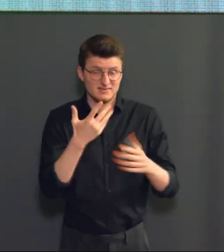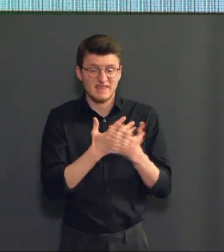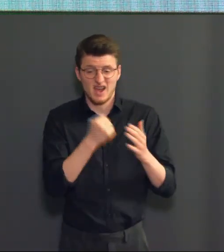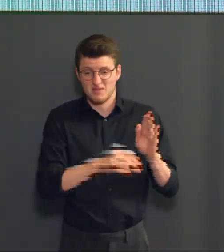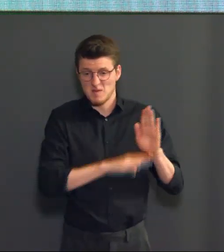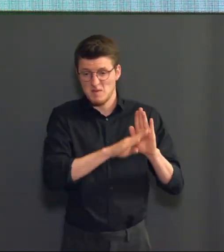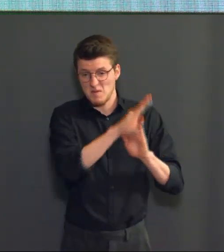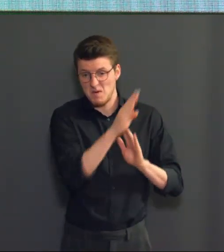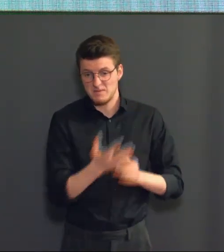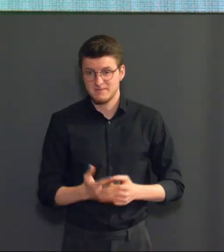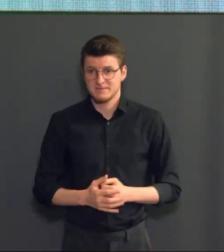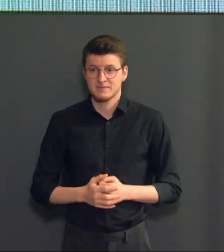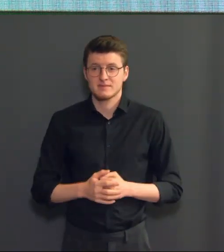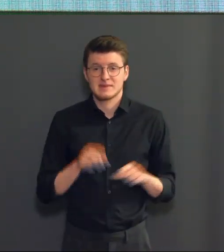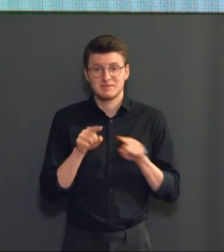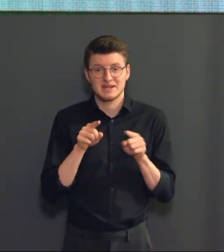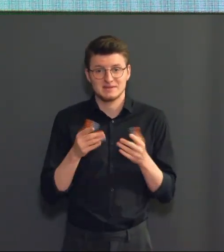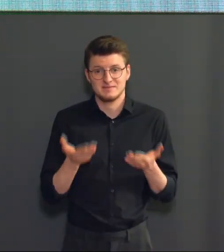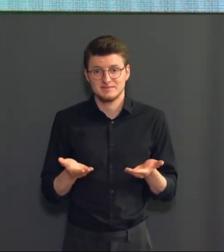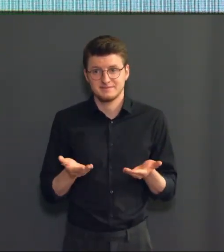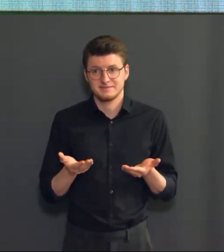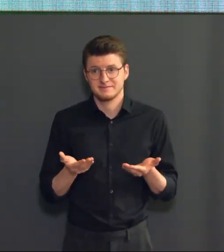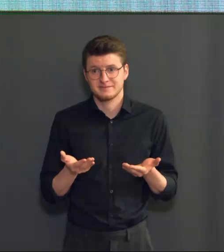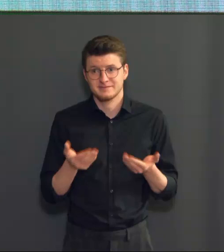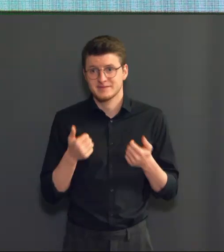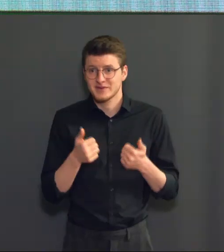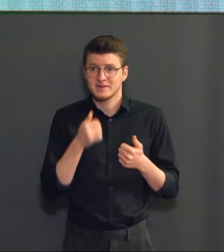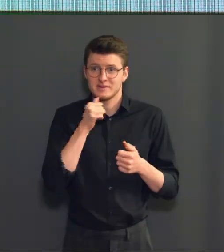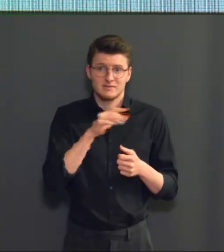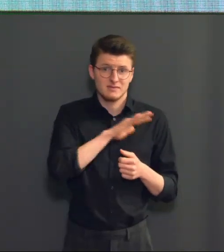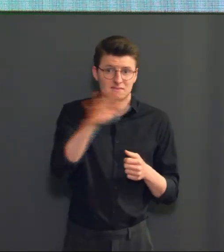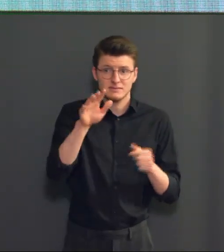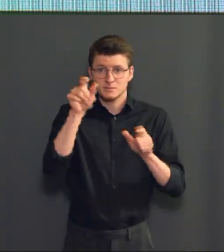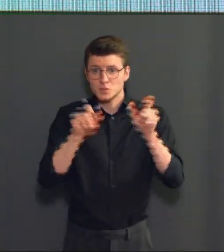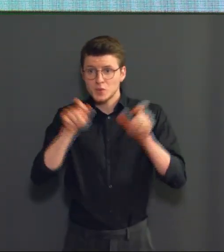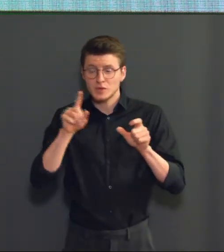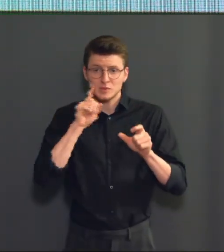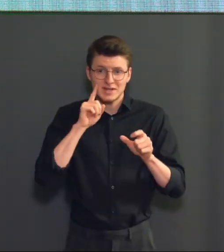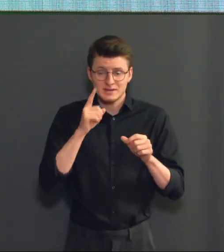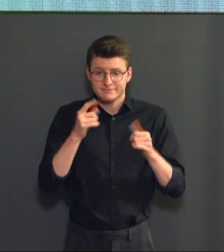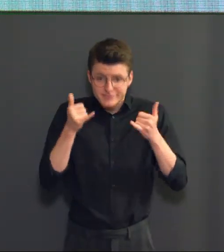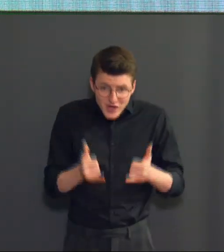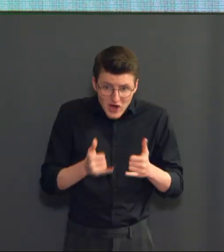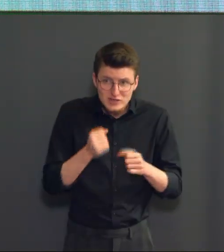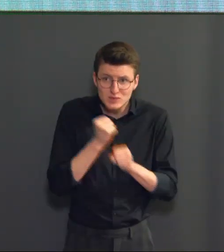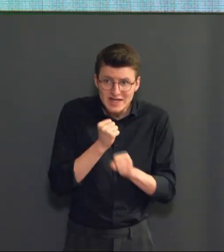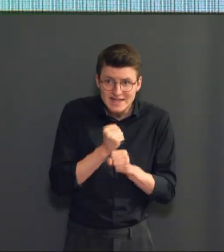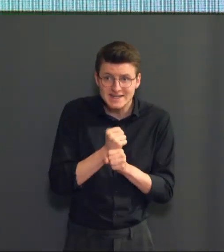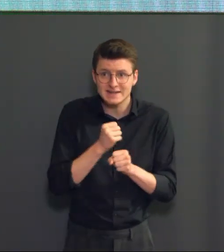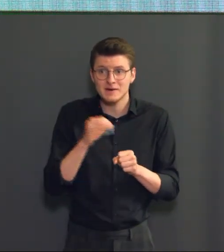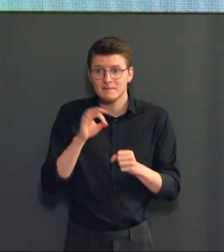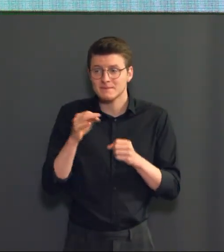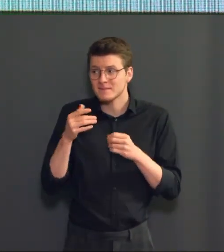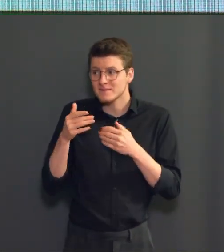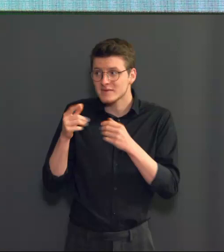Dus hierbij nog een opsteker aan alle mensen die thuis werken en die hun dichte contacten beperken. Hou